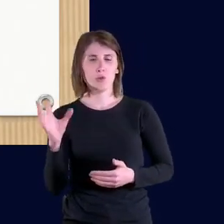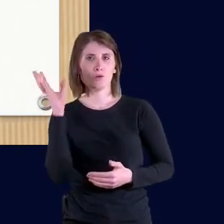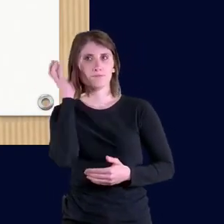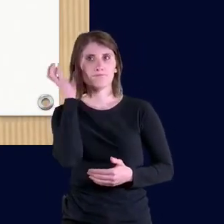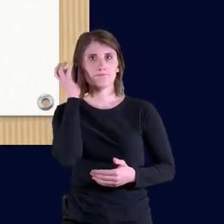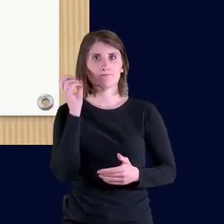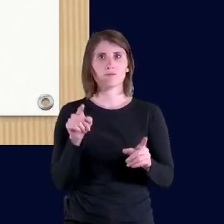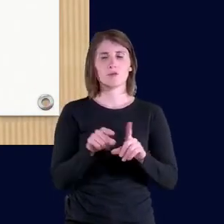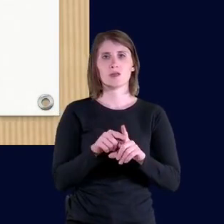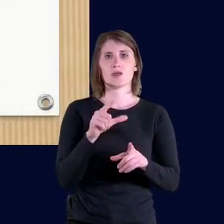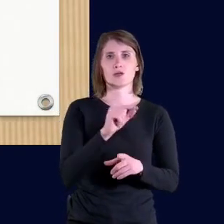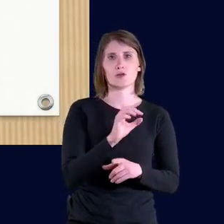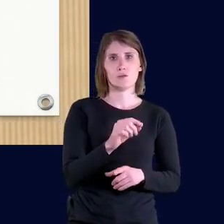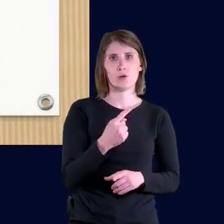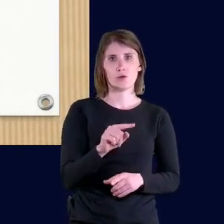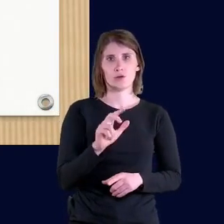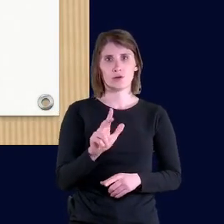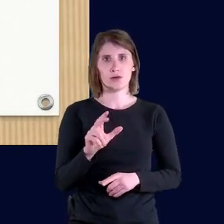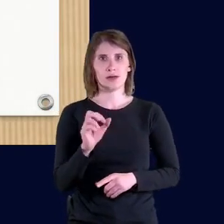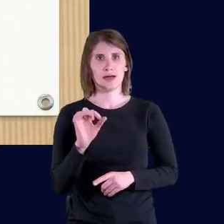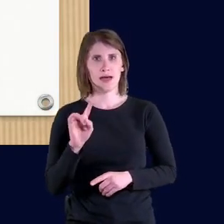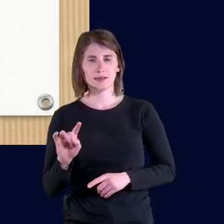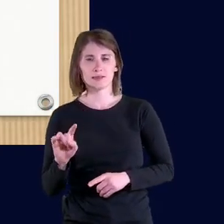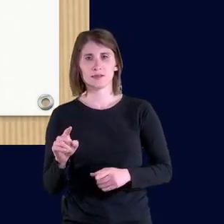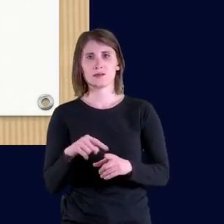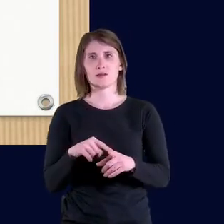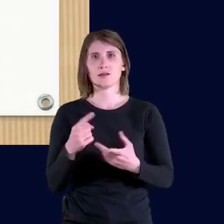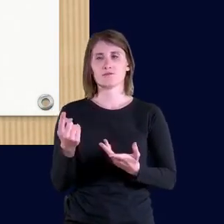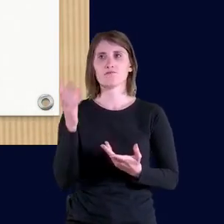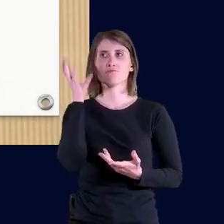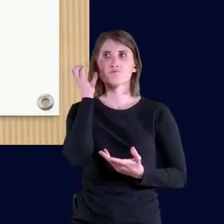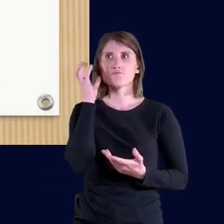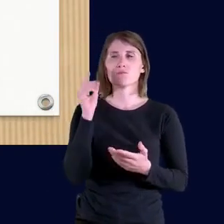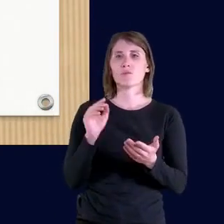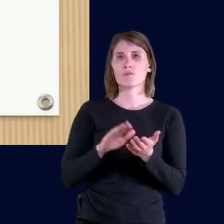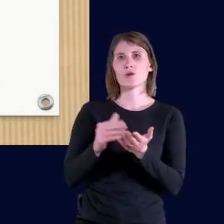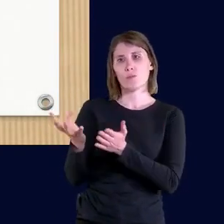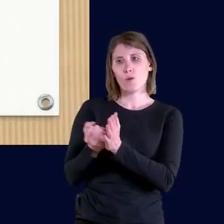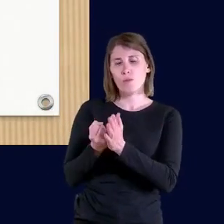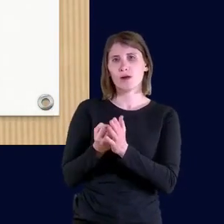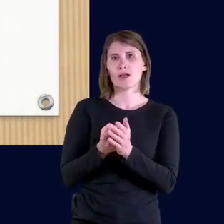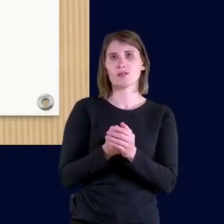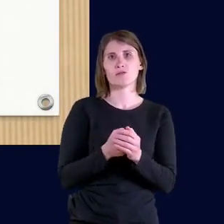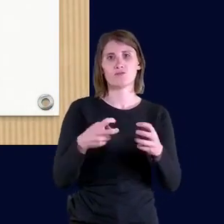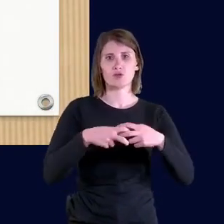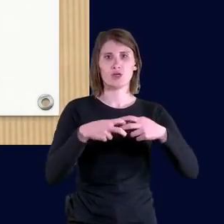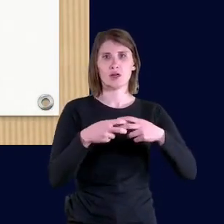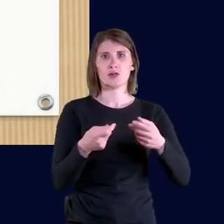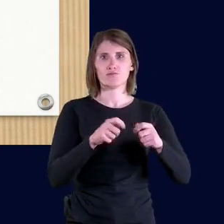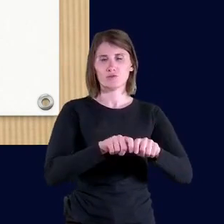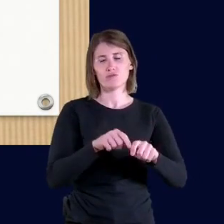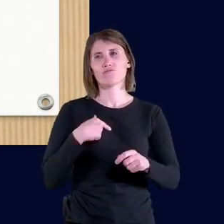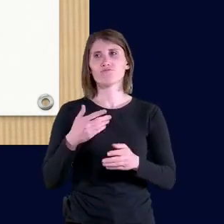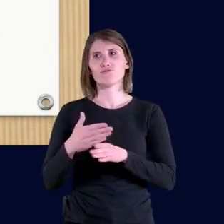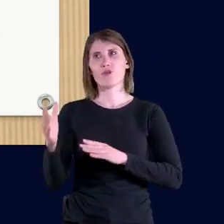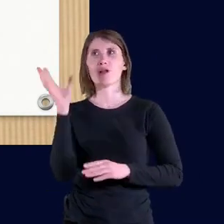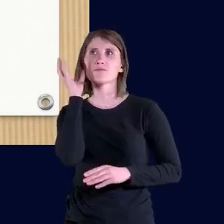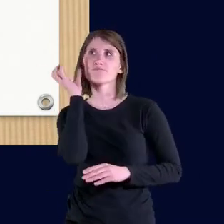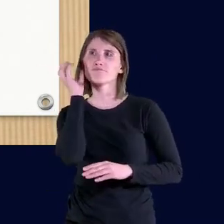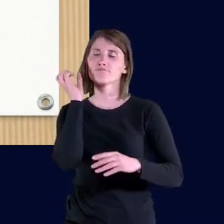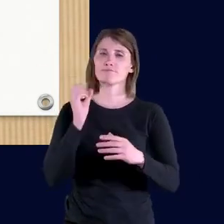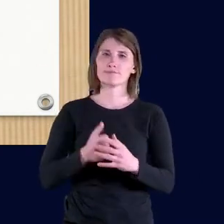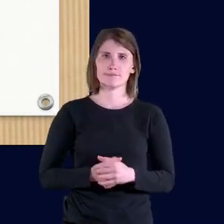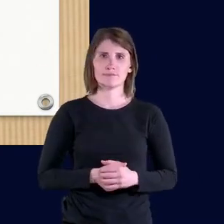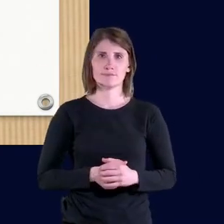można było wykorzystać także odsłuchiwać na przykład nie audiobooki w trybie offline bardzo fajna akcja Uczniowie na